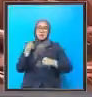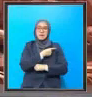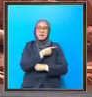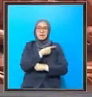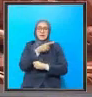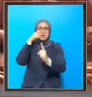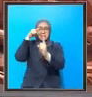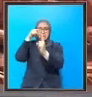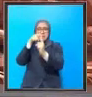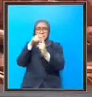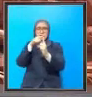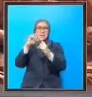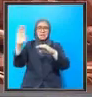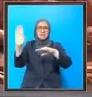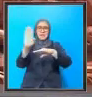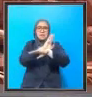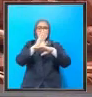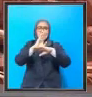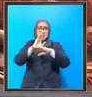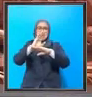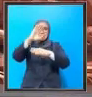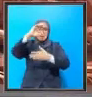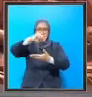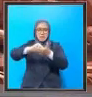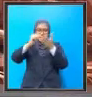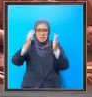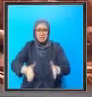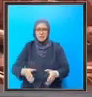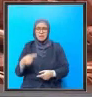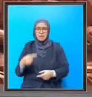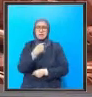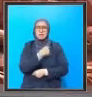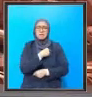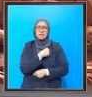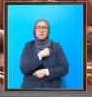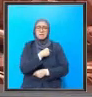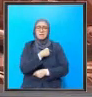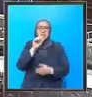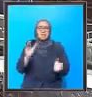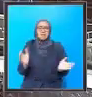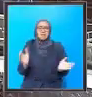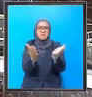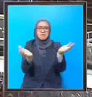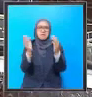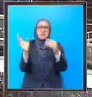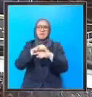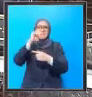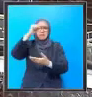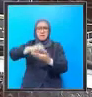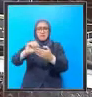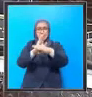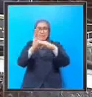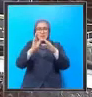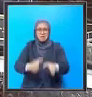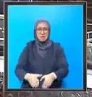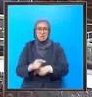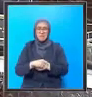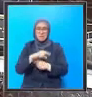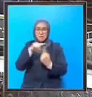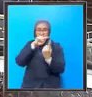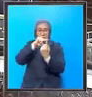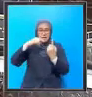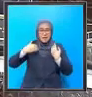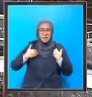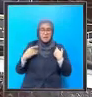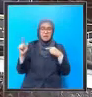saya dapati bahwa kita tidak begitu menggalakkan pelaboh Apabila ada pelaboh yang